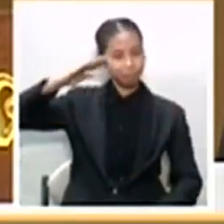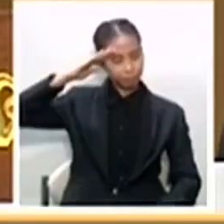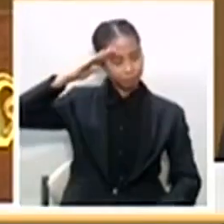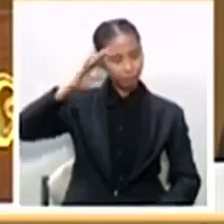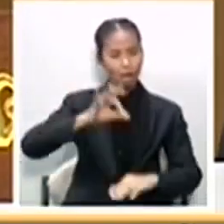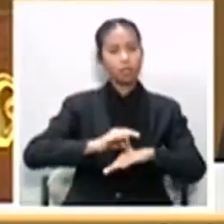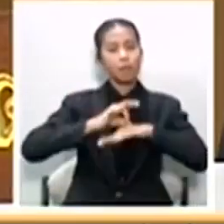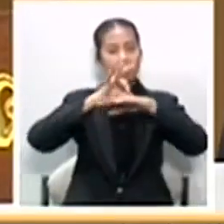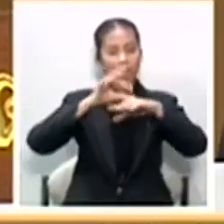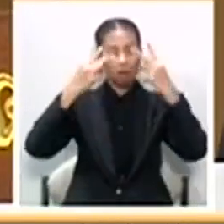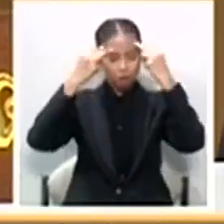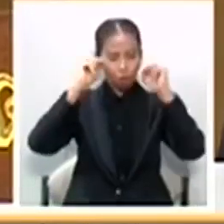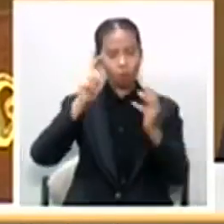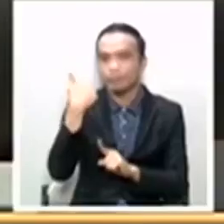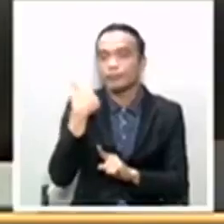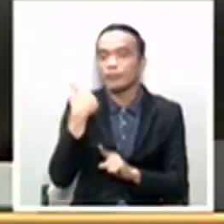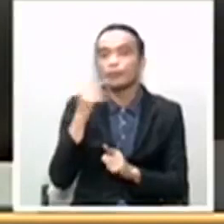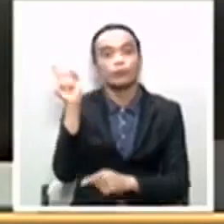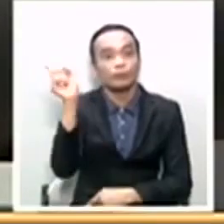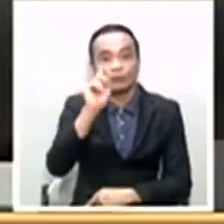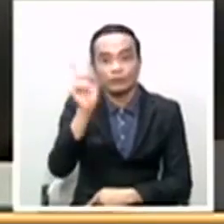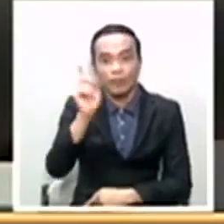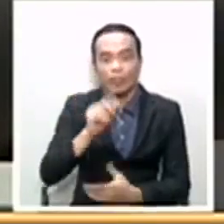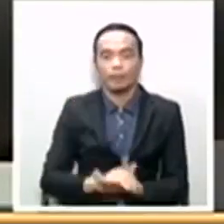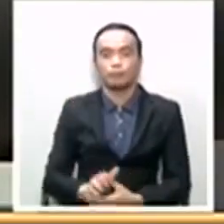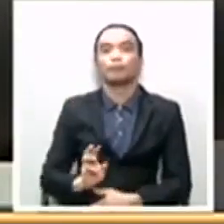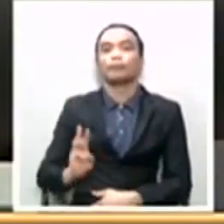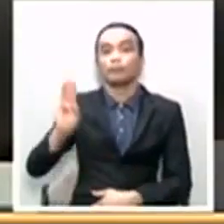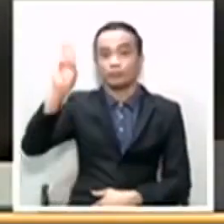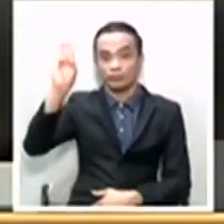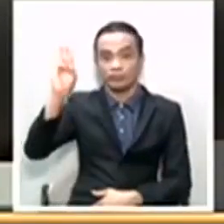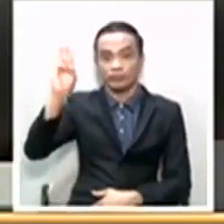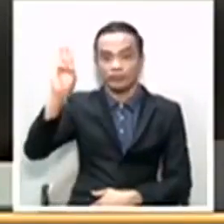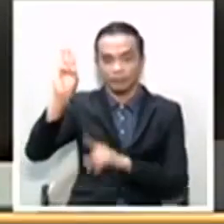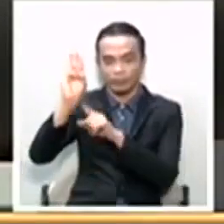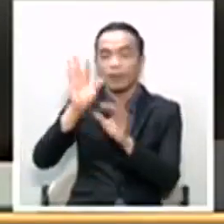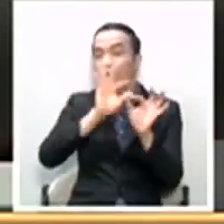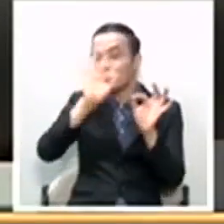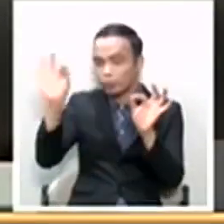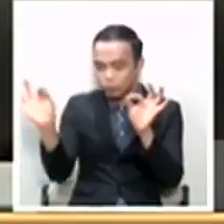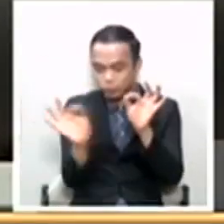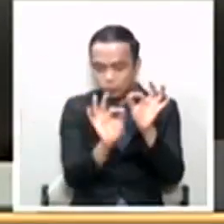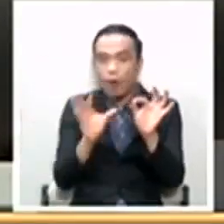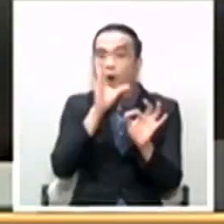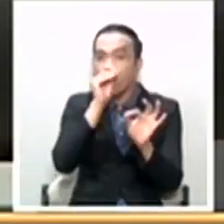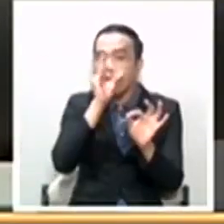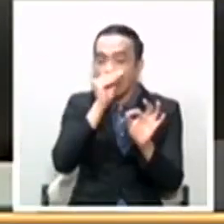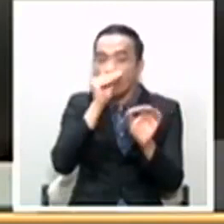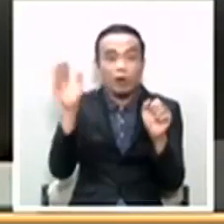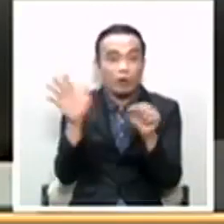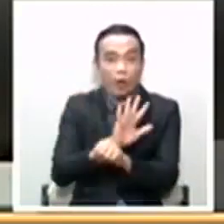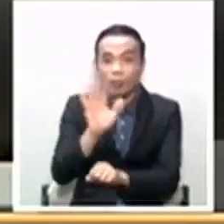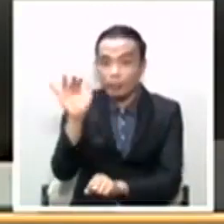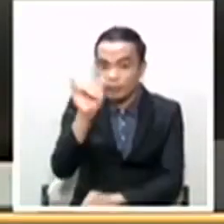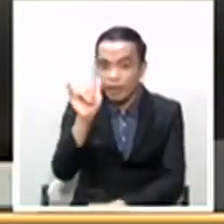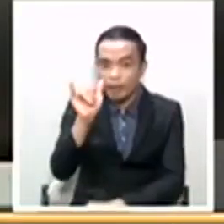าออกจากตำแหน่งนายกรัฐมนตรีครับการถวายสัตย์ปฏิญาณไม่ครบถ้วนเนี่ยนะครับมันเป็นส่วนหนึ่งในอา